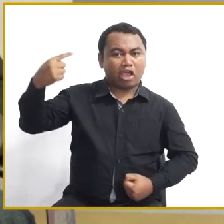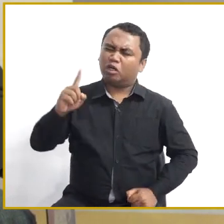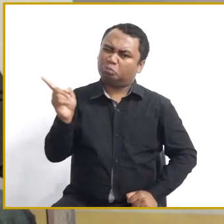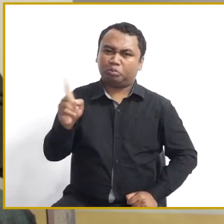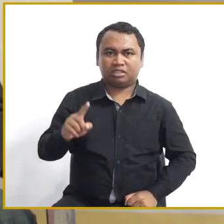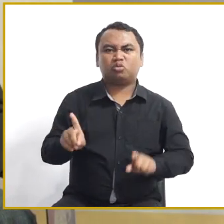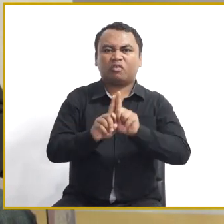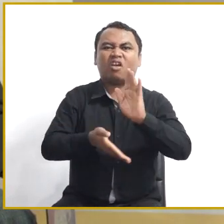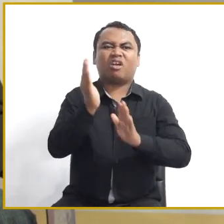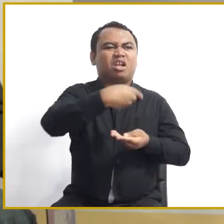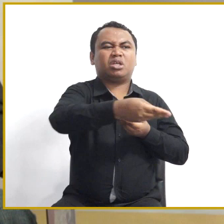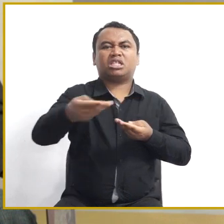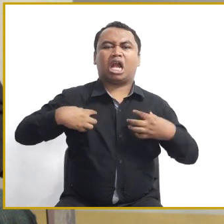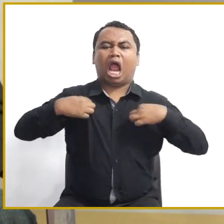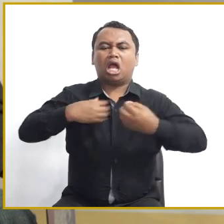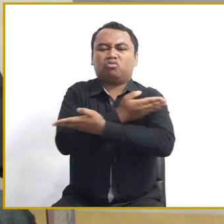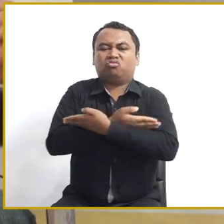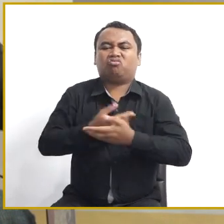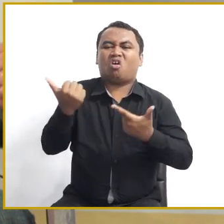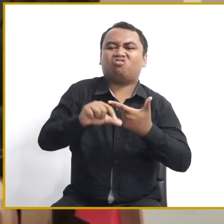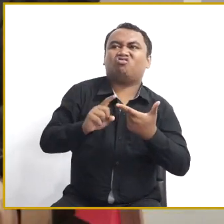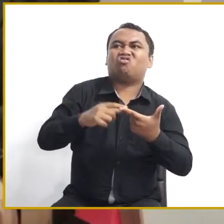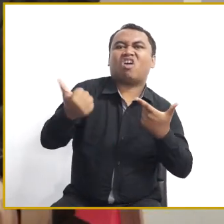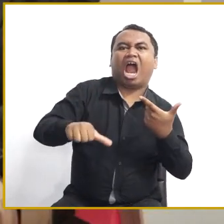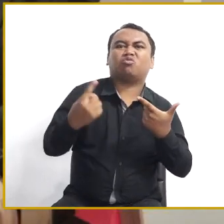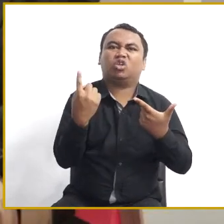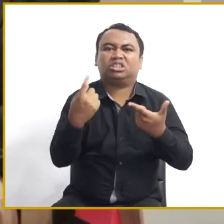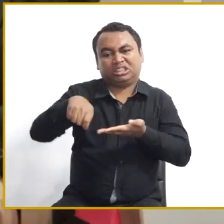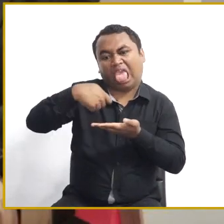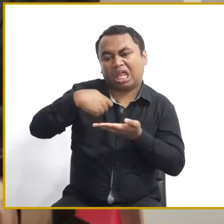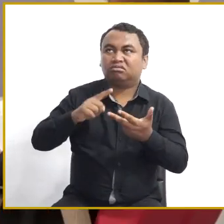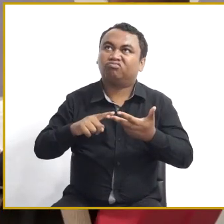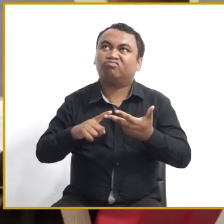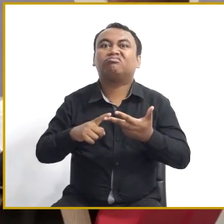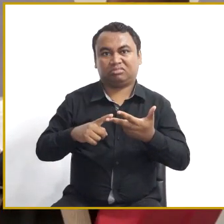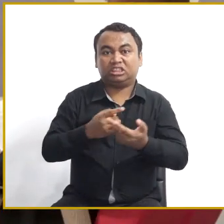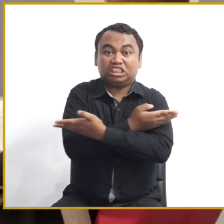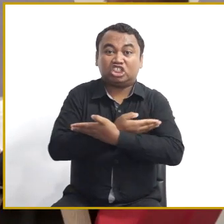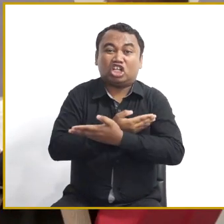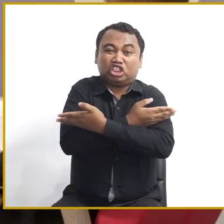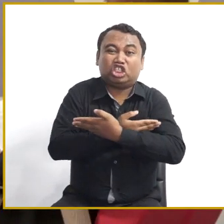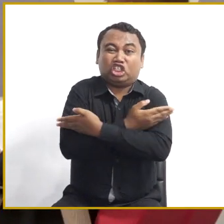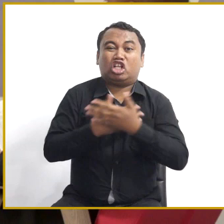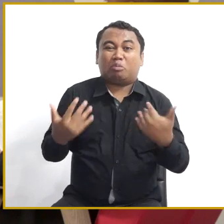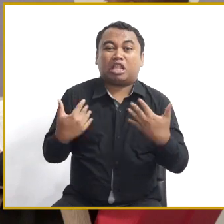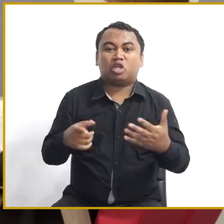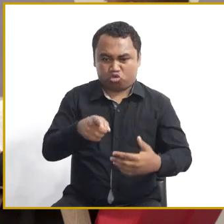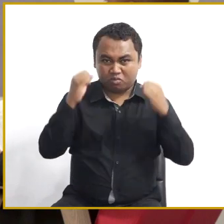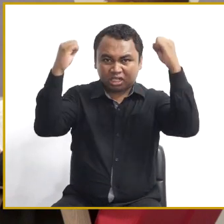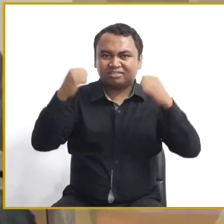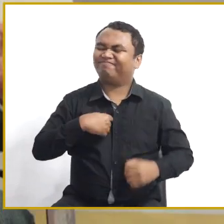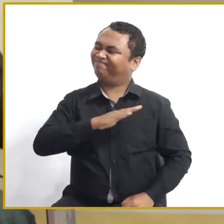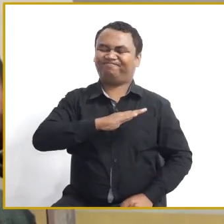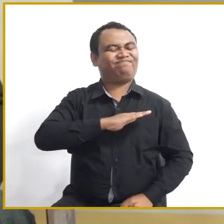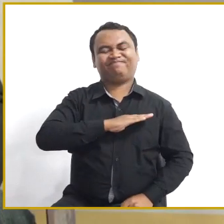dia resaka t-shirta sy vary fotsifotsiny nalahatra dia zay nahana vary fotsy sy t-shirta be dehibe a zay no nandresy za tsy tiako zay hoe